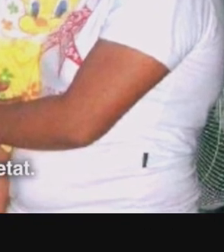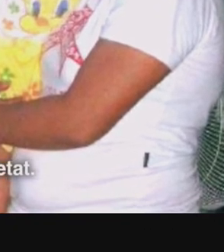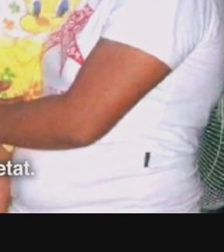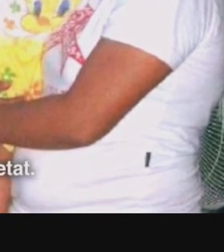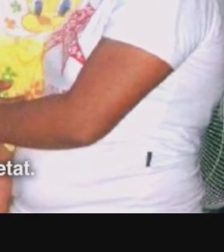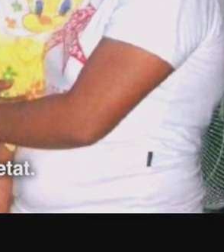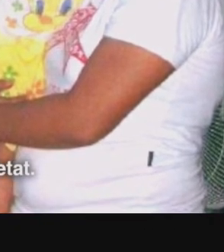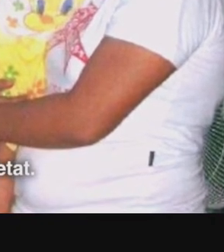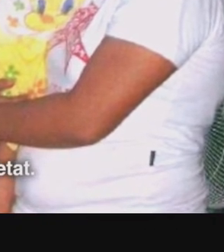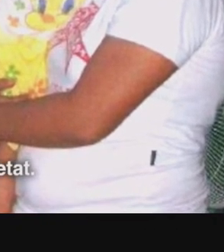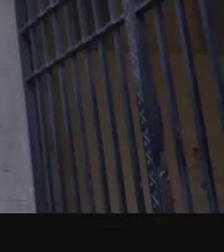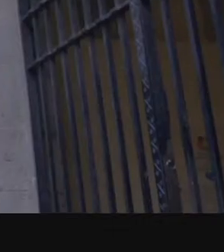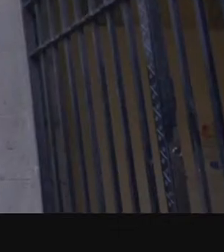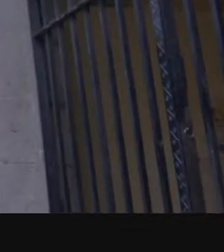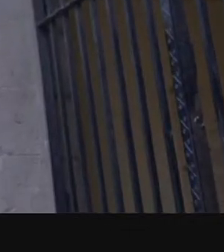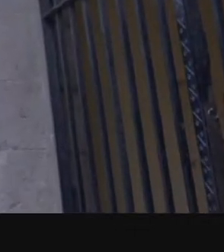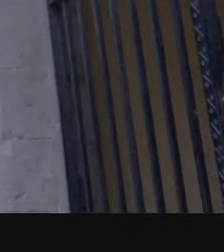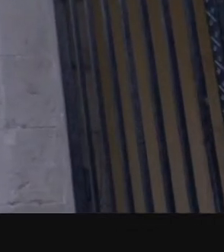la societat.